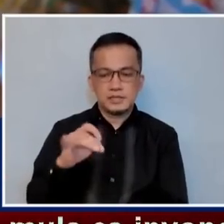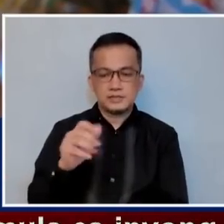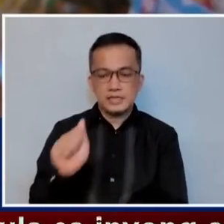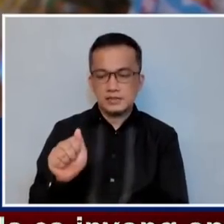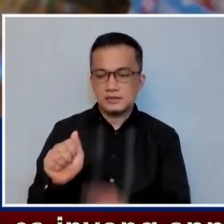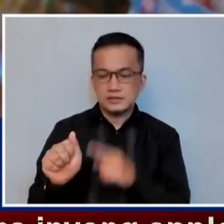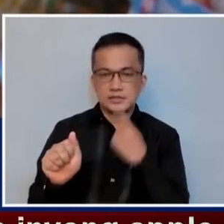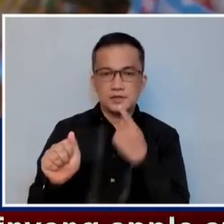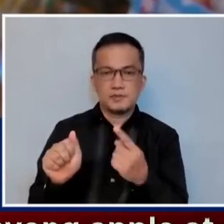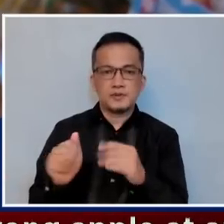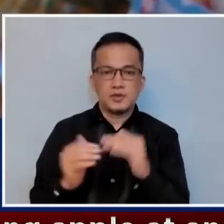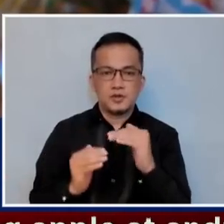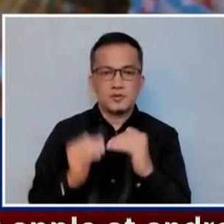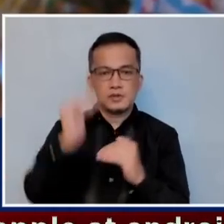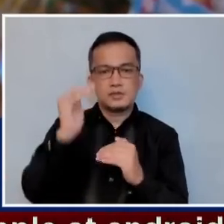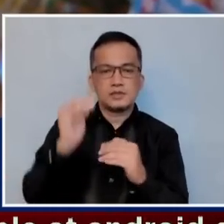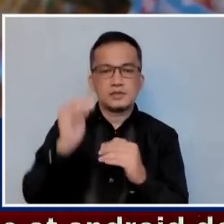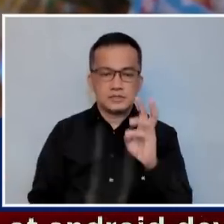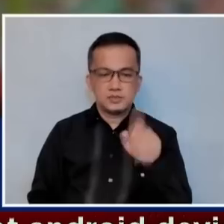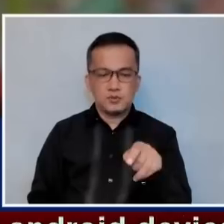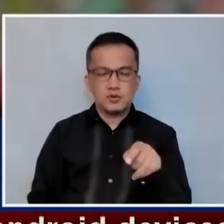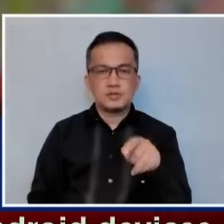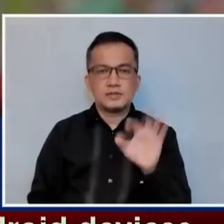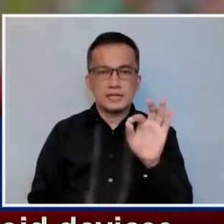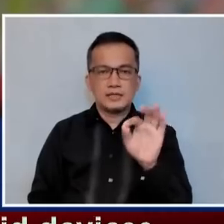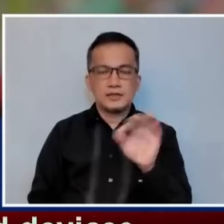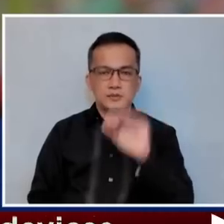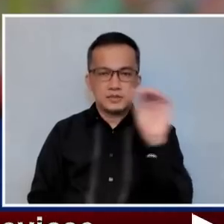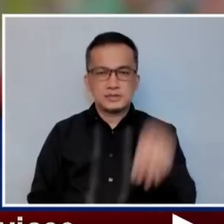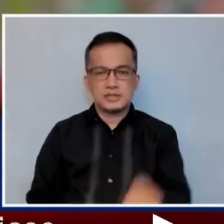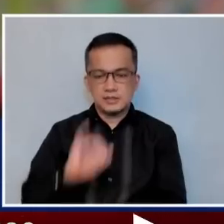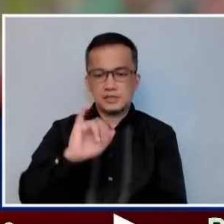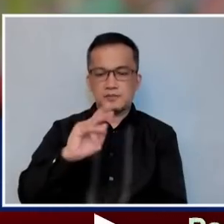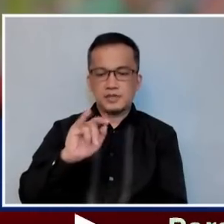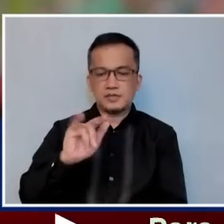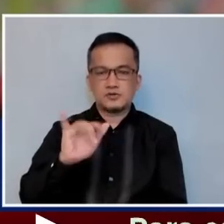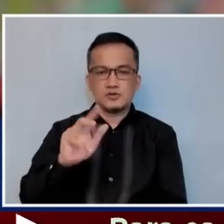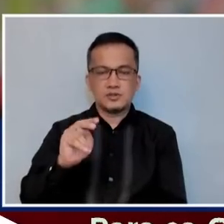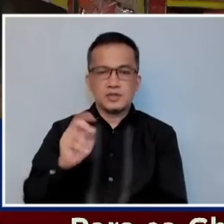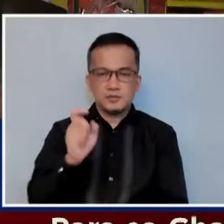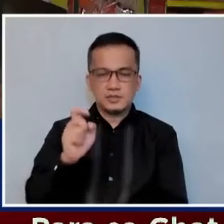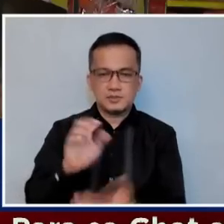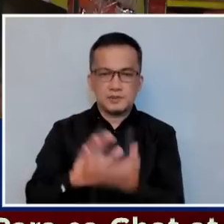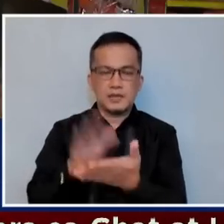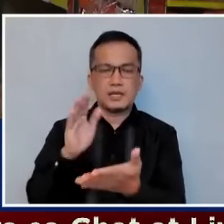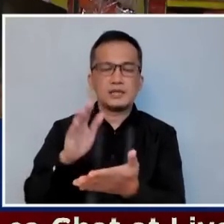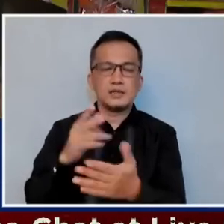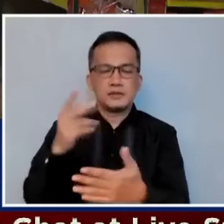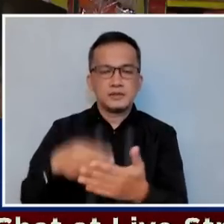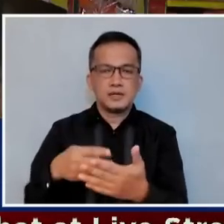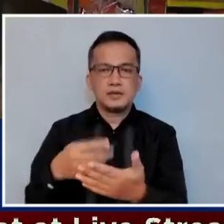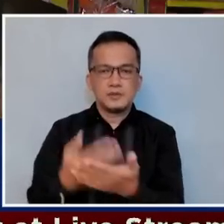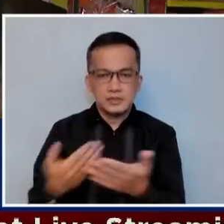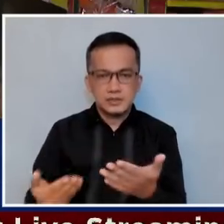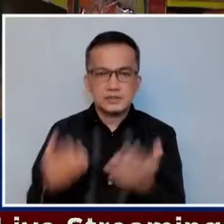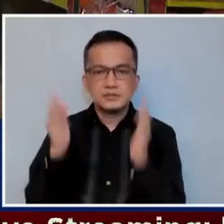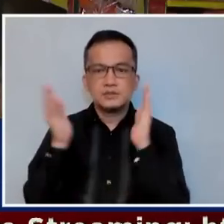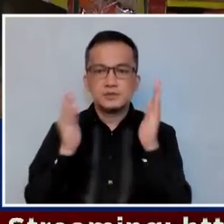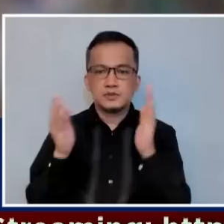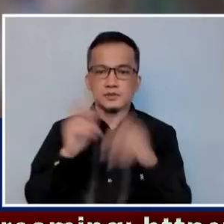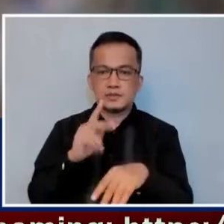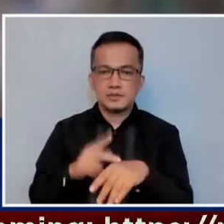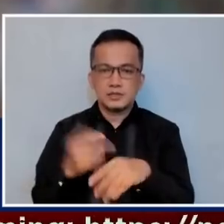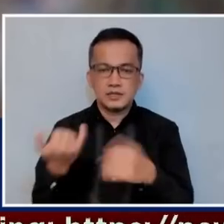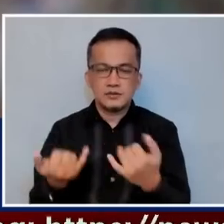sa 6.9% ang inflation rate o ang bilis ng pagtaas ng presyo ng mga bilihin at serbisyo sa bansa nitong